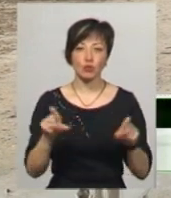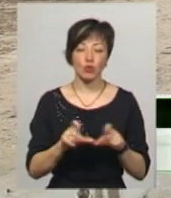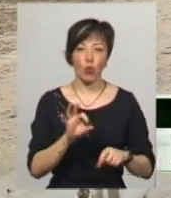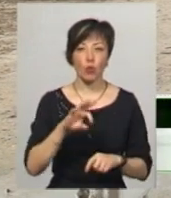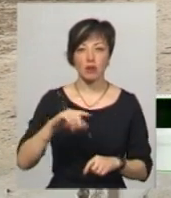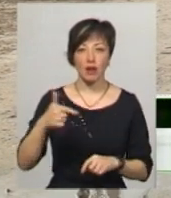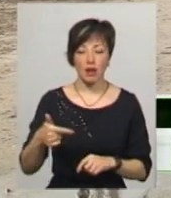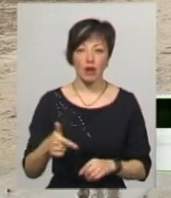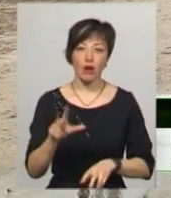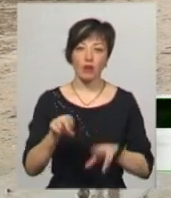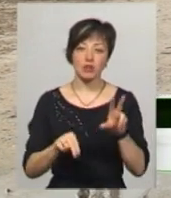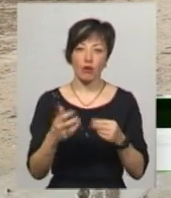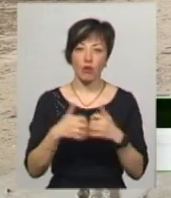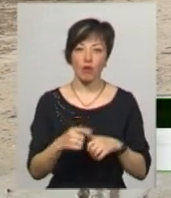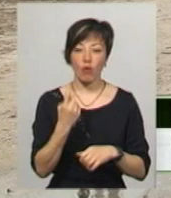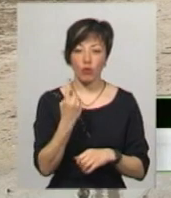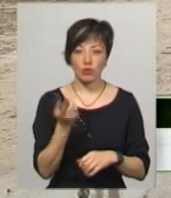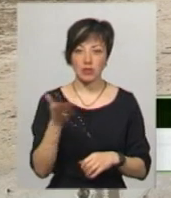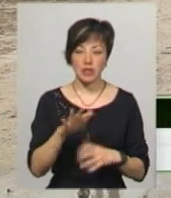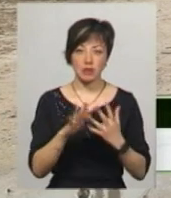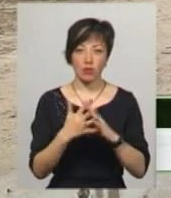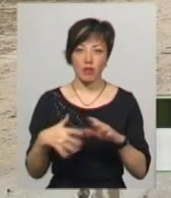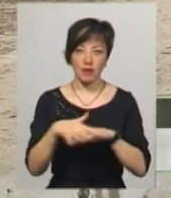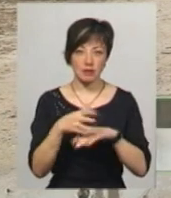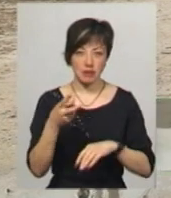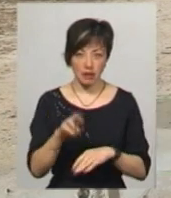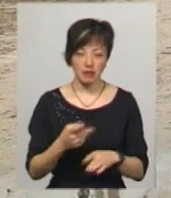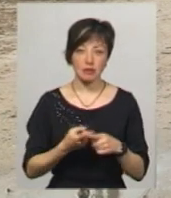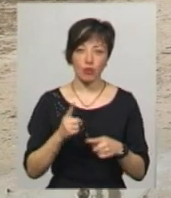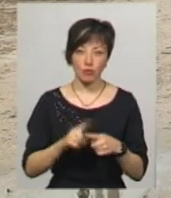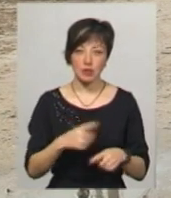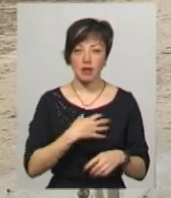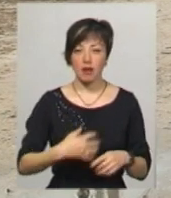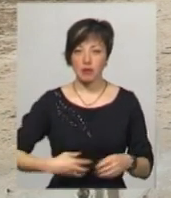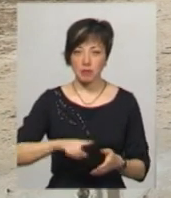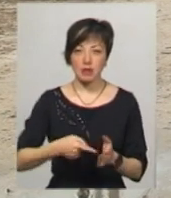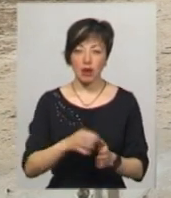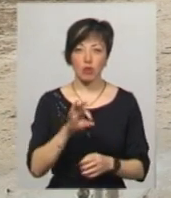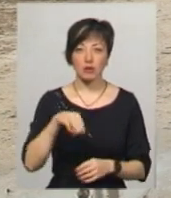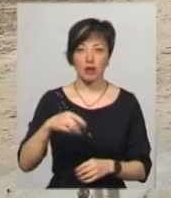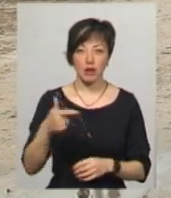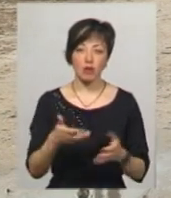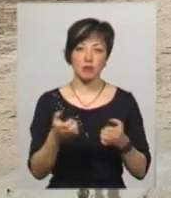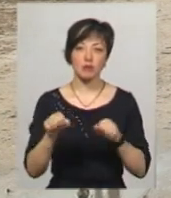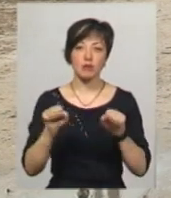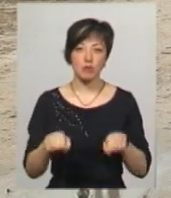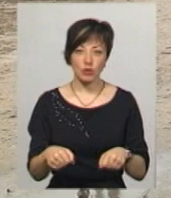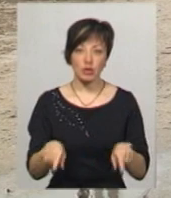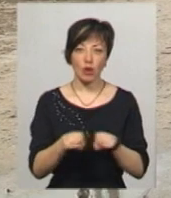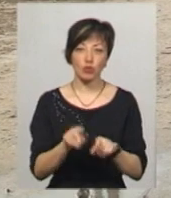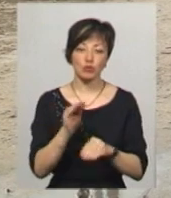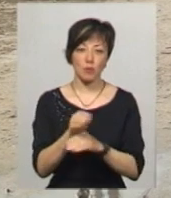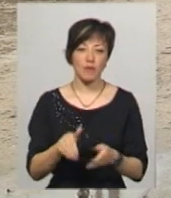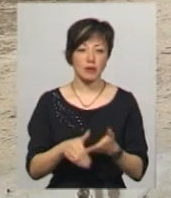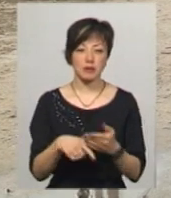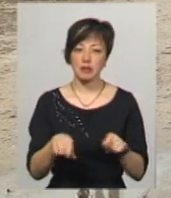яка розраховується на одиницю сільського населення. Тому, власне, Славутська міська ОТГ отримала змогу отримувати і таку субвенцію. Вона